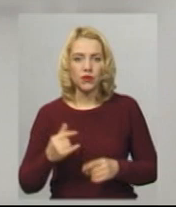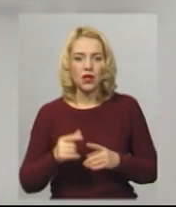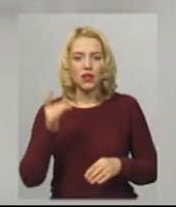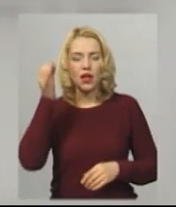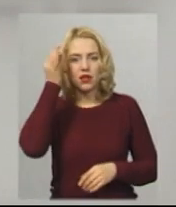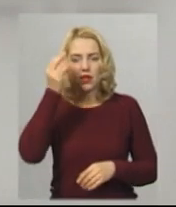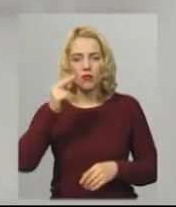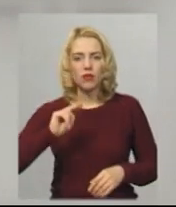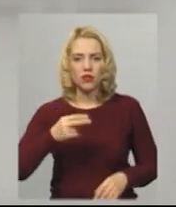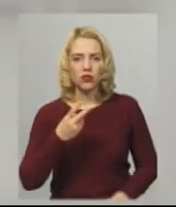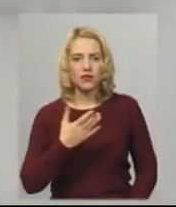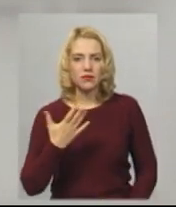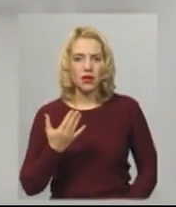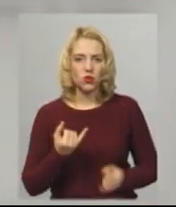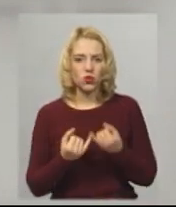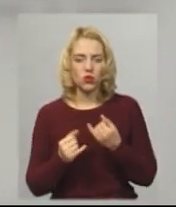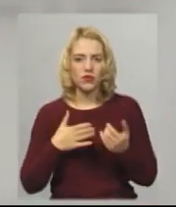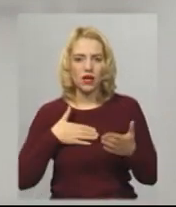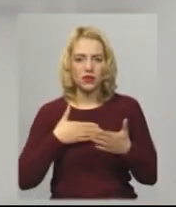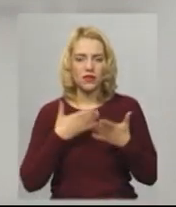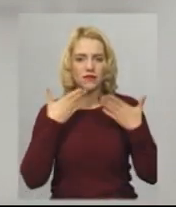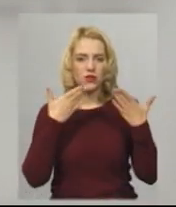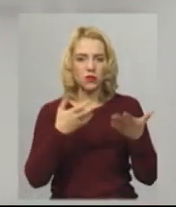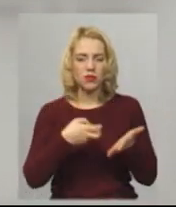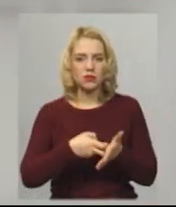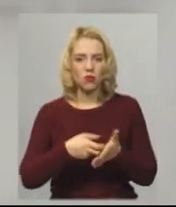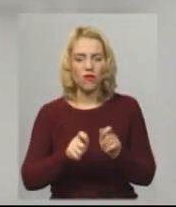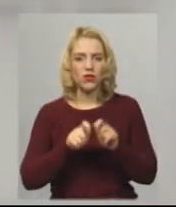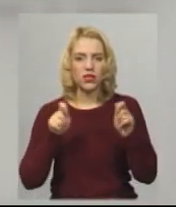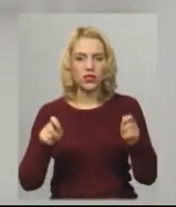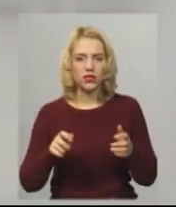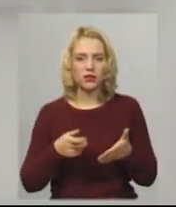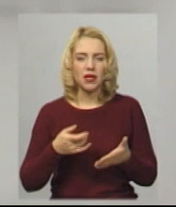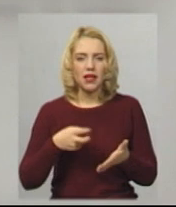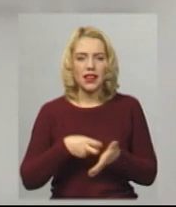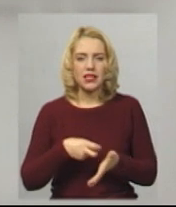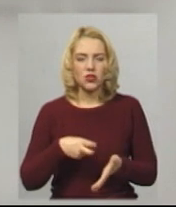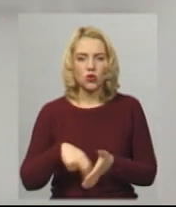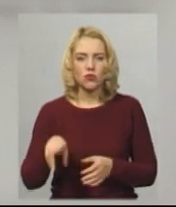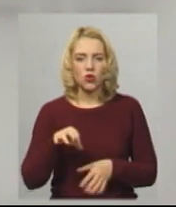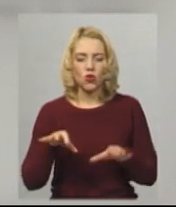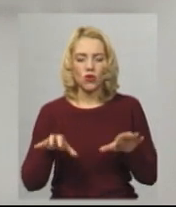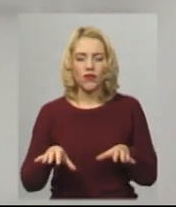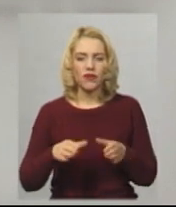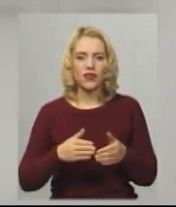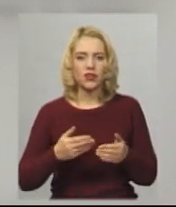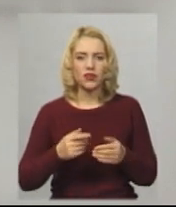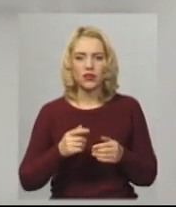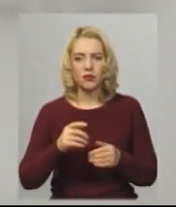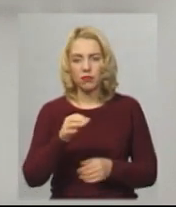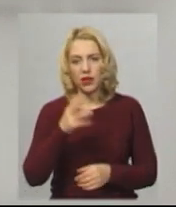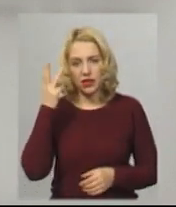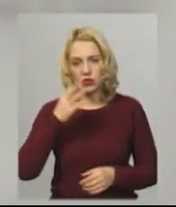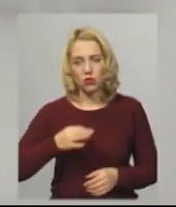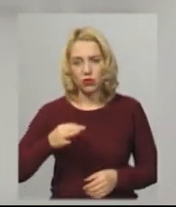Нагадаю, в п'ятницю, 25 жовтня, активісти звернулися з письмовим відкритим листом до голови Хмельницької обласної ради Михайла Загородного. За